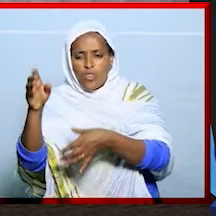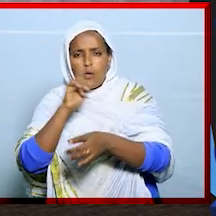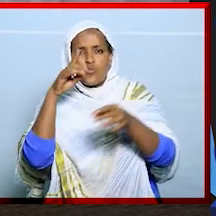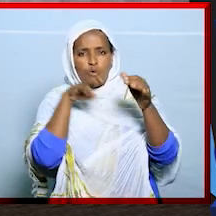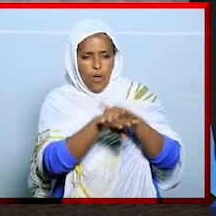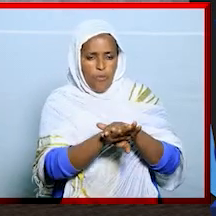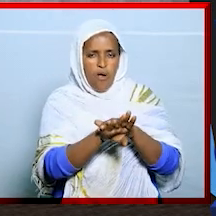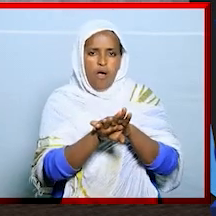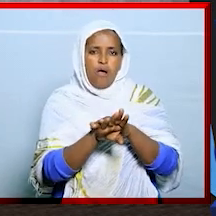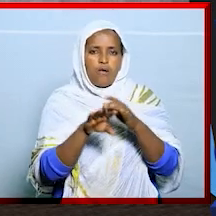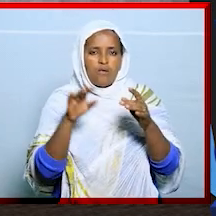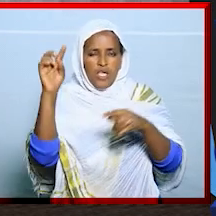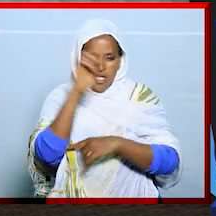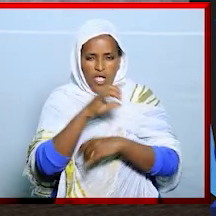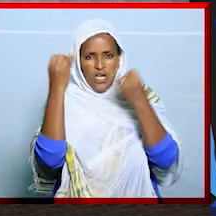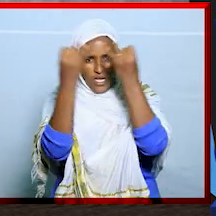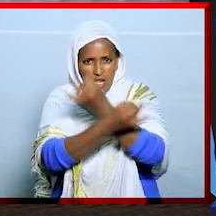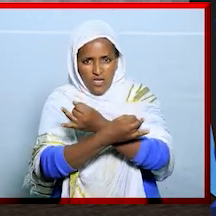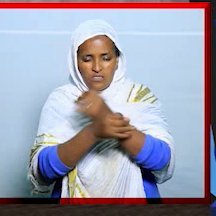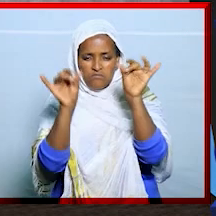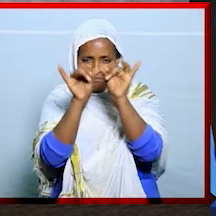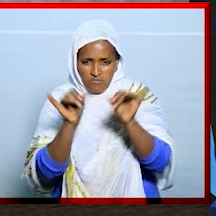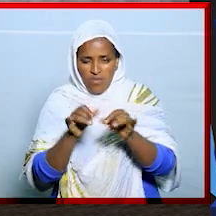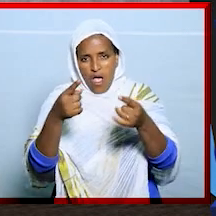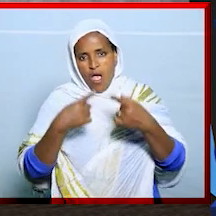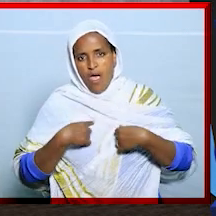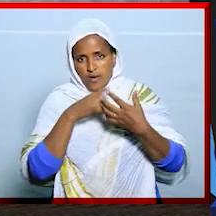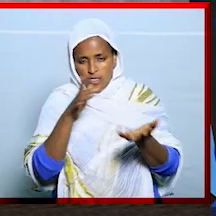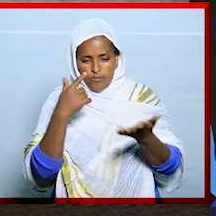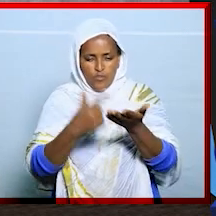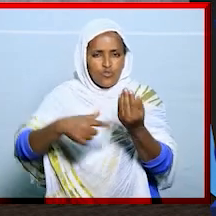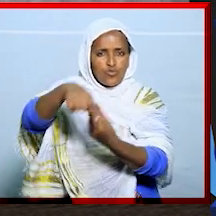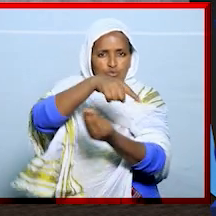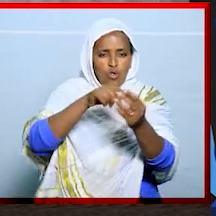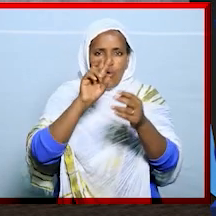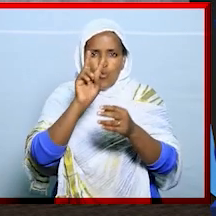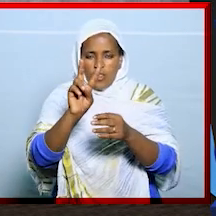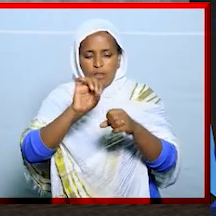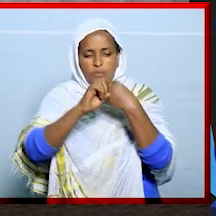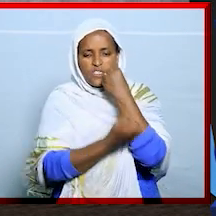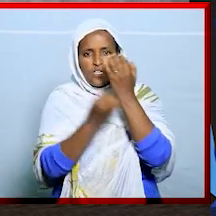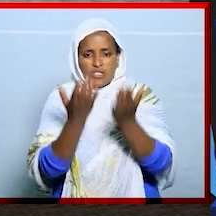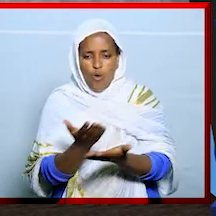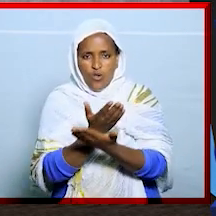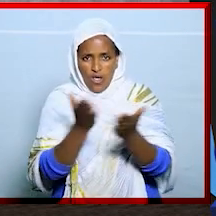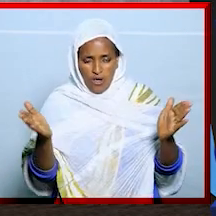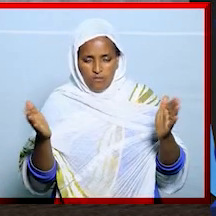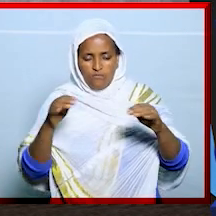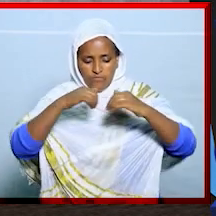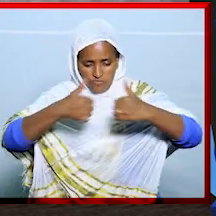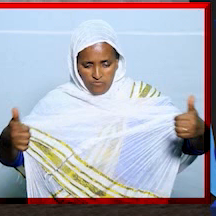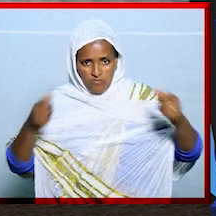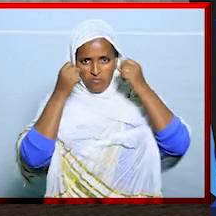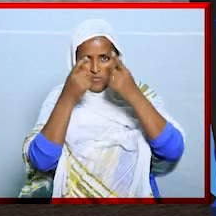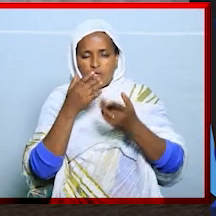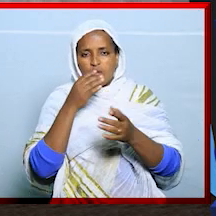ምኑ ወጥቶ ምኑ ሲገባ ቀንና ሌሊቱ እንደተለካ አይነግረንም። በዚህ ዙሪያ 2 መሰረታዊ ነገሮችን ለይቶ